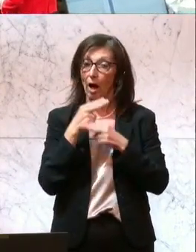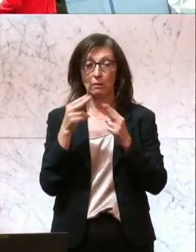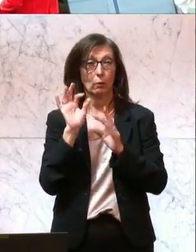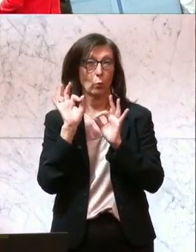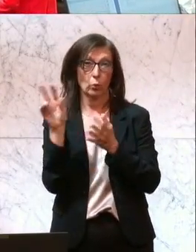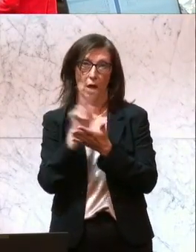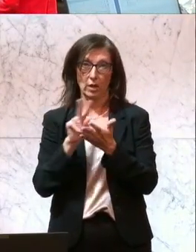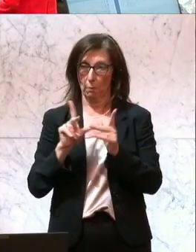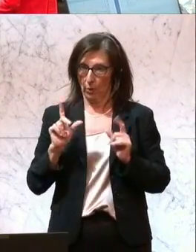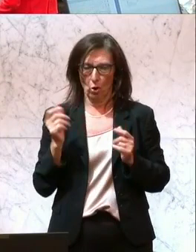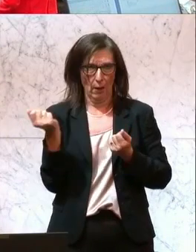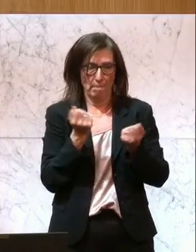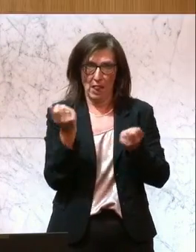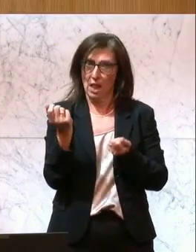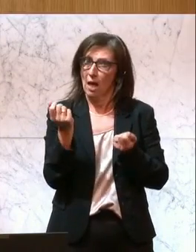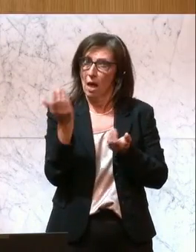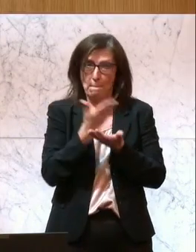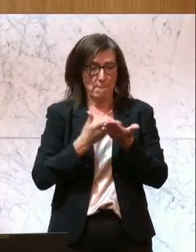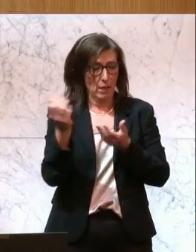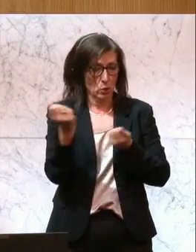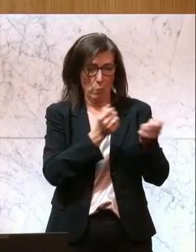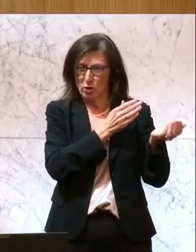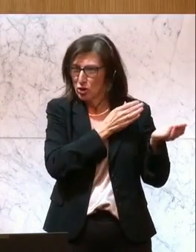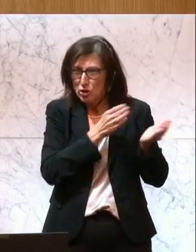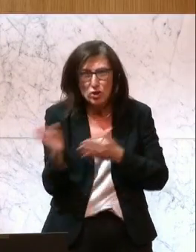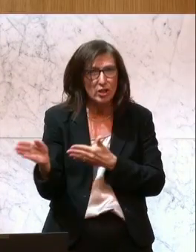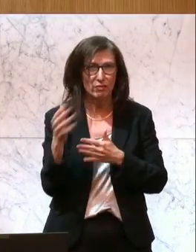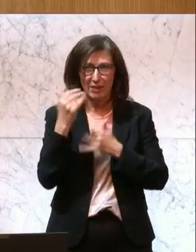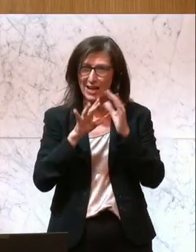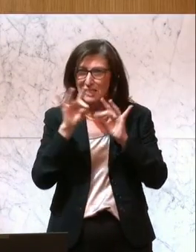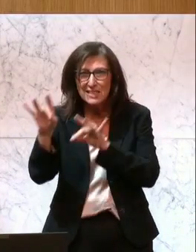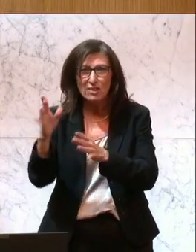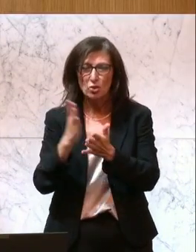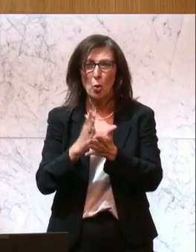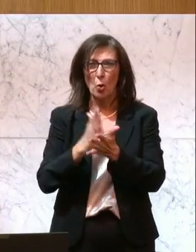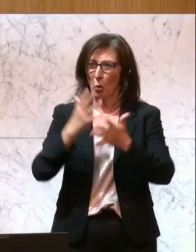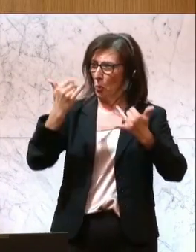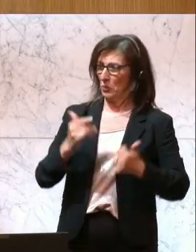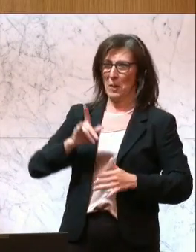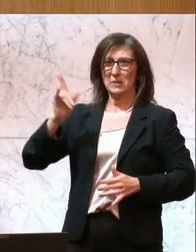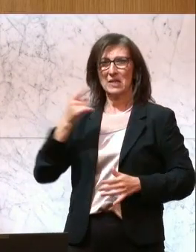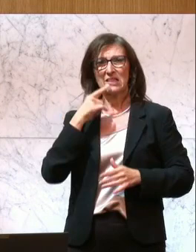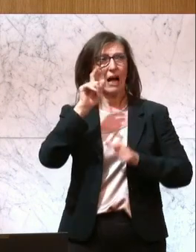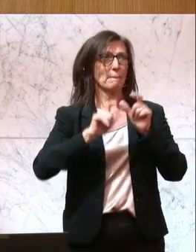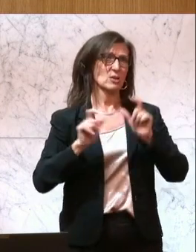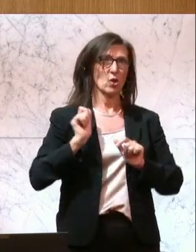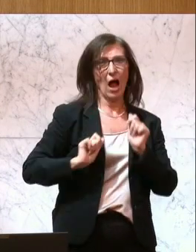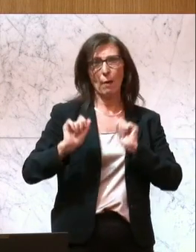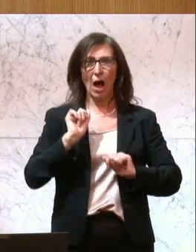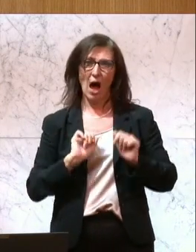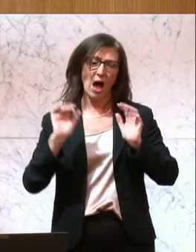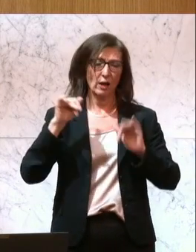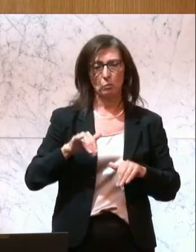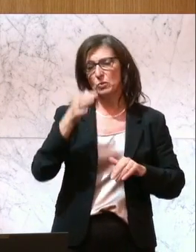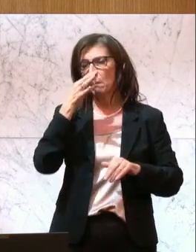verfehlten Bildungspolitik seit Jahrzehnten. Und dann stellen Sie sich hin und reden was auch über Personalmangel und man muss jetzt irgendwie